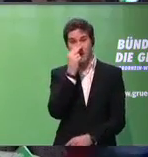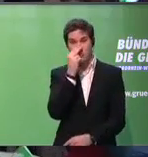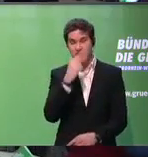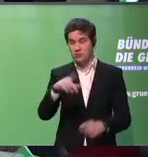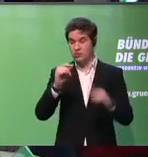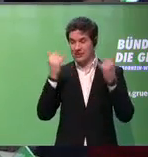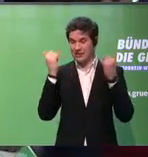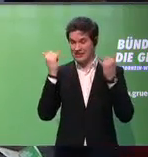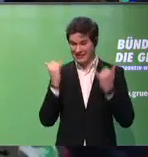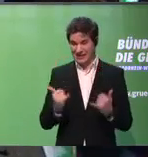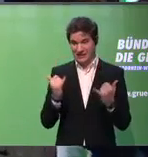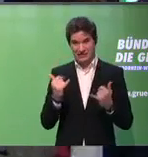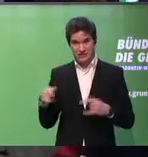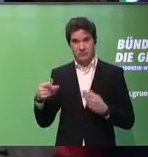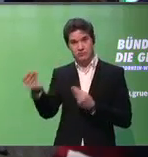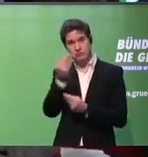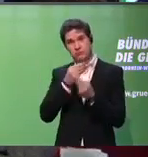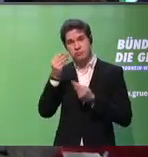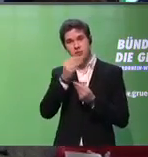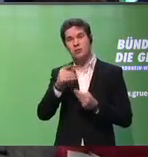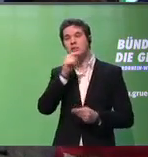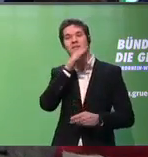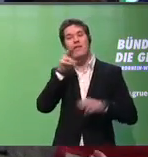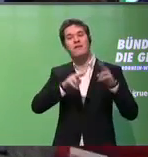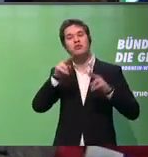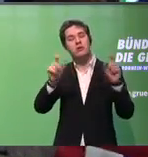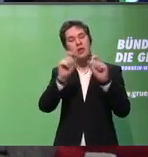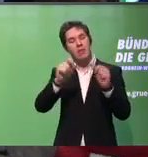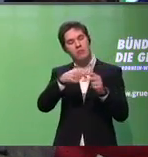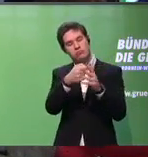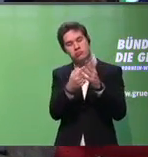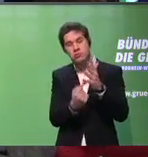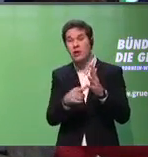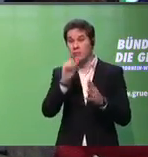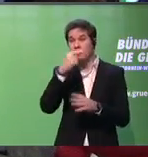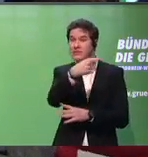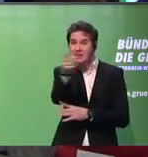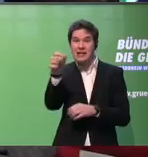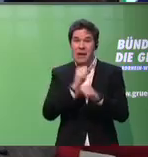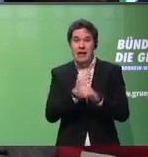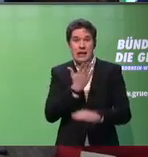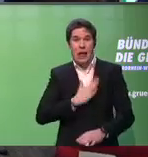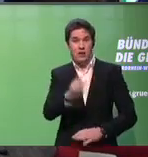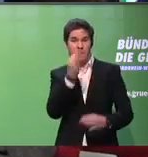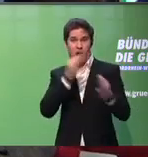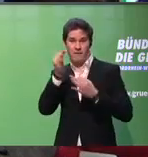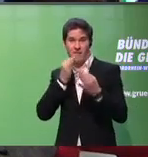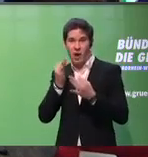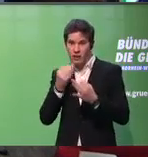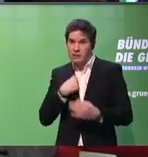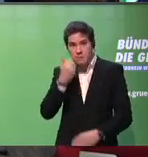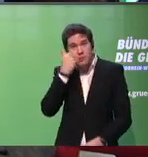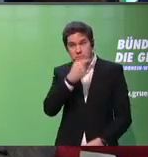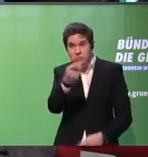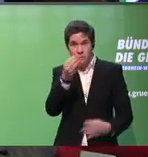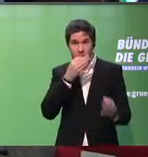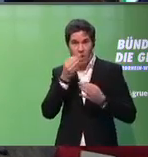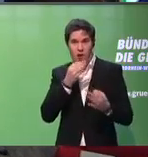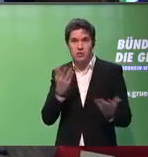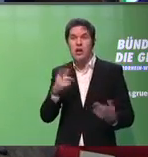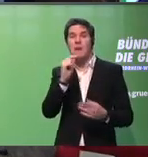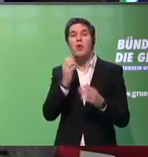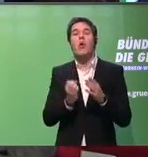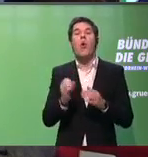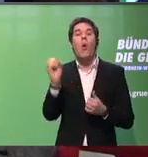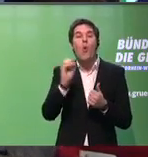Themenbereiche ansprechen, in denen ihr auch Fragen formulieren könnt und auch sollt. Das sind die Themenbereiche